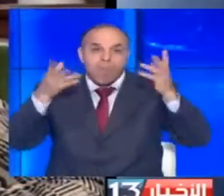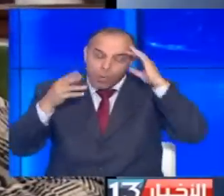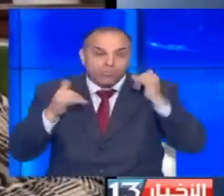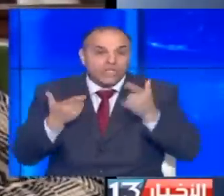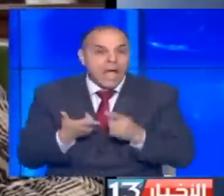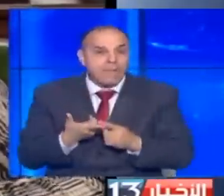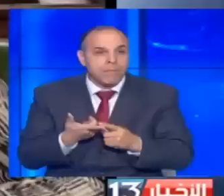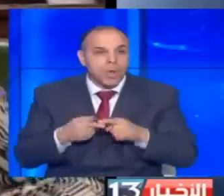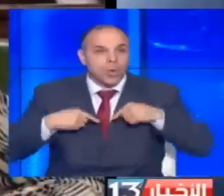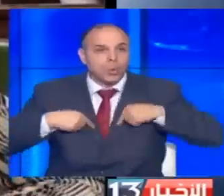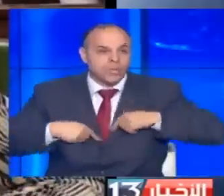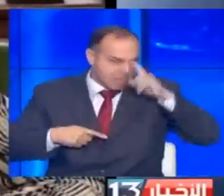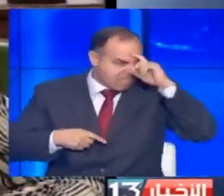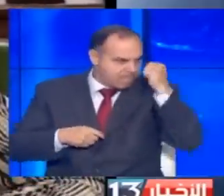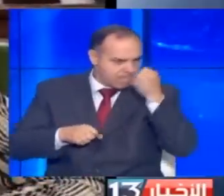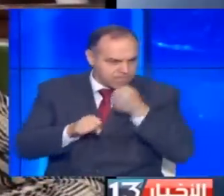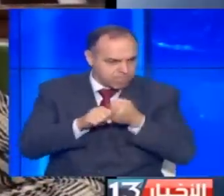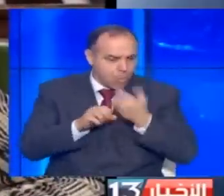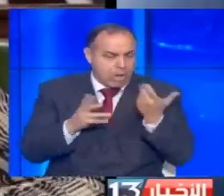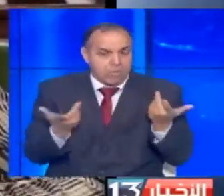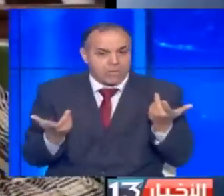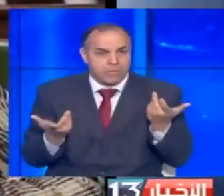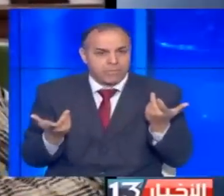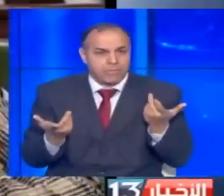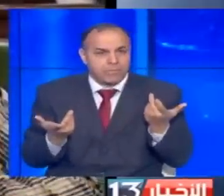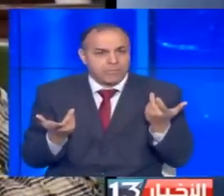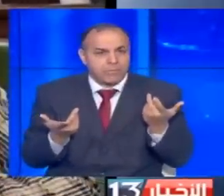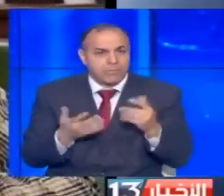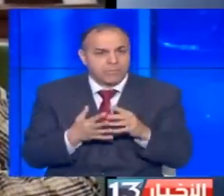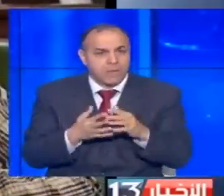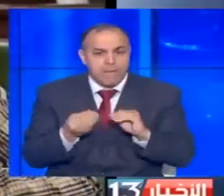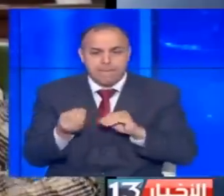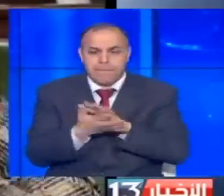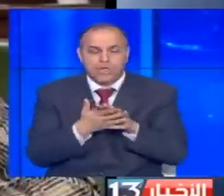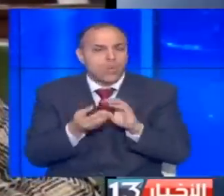الحكومه عنده مشكل